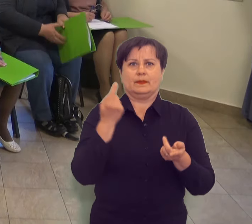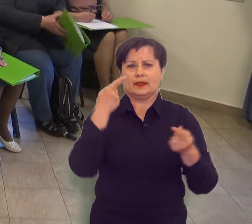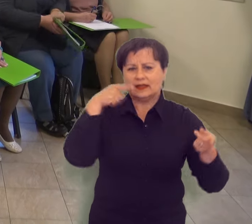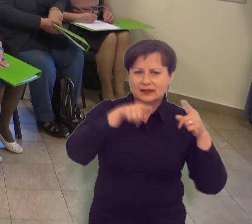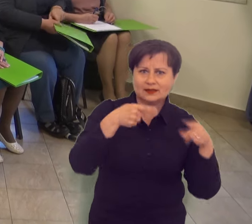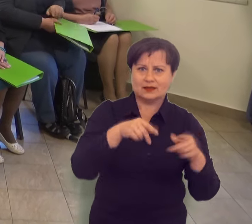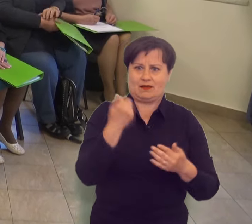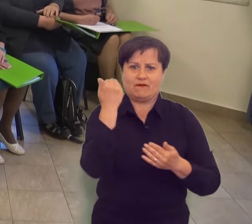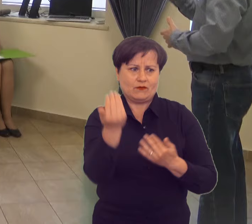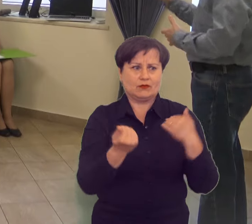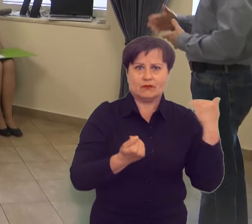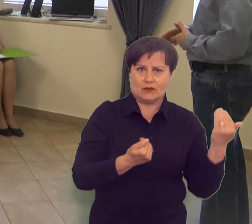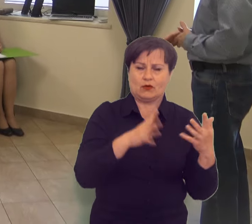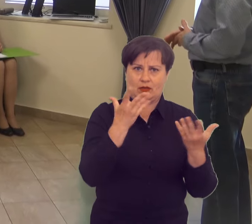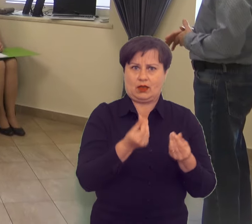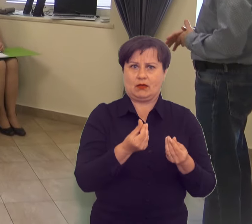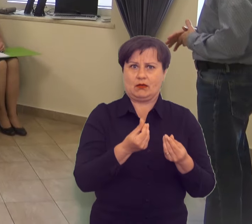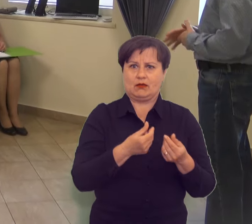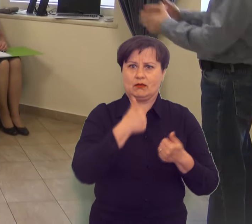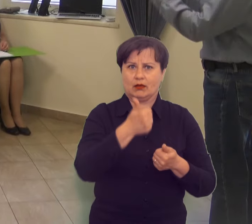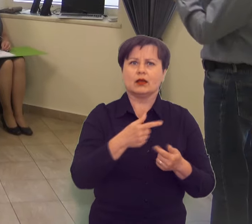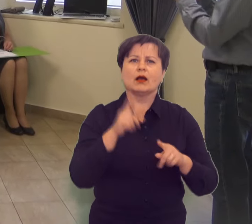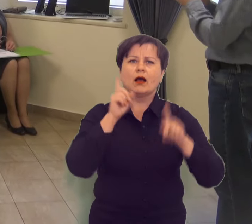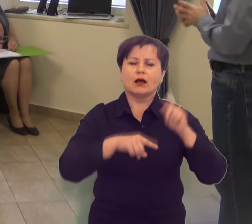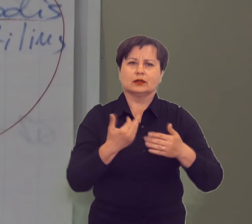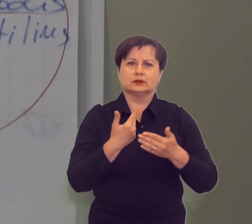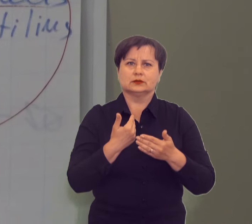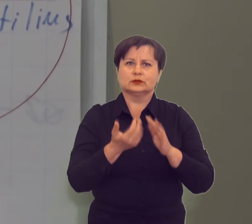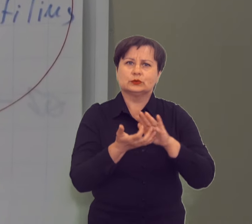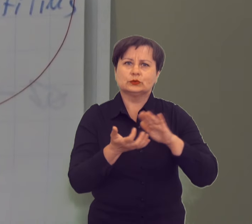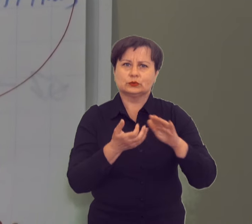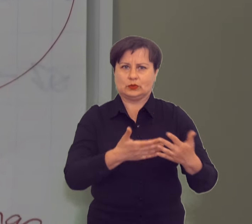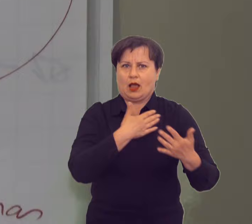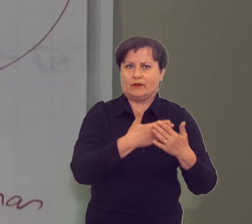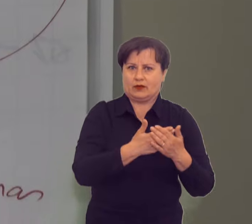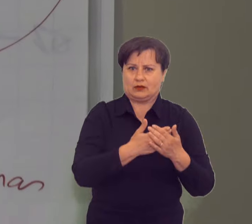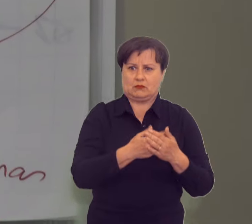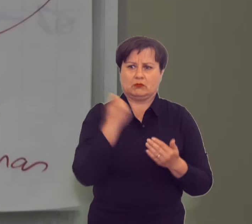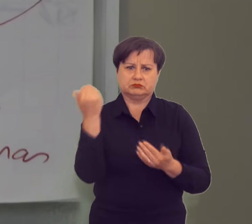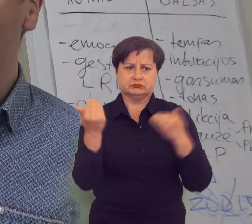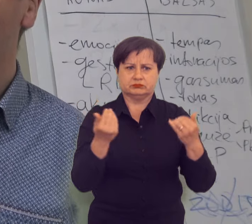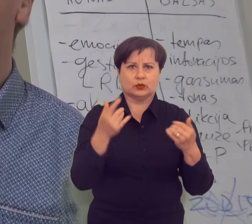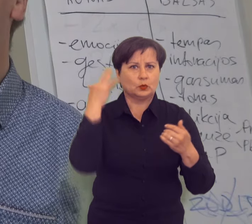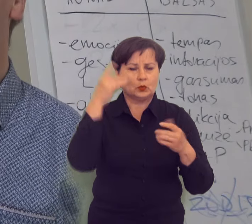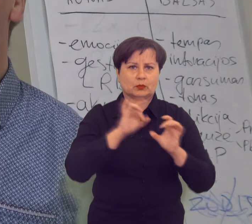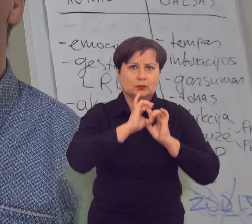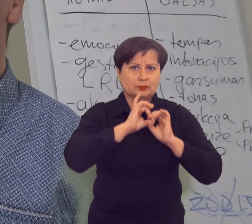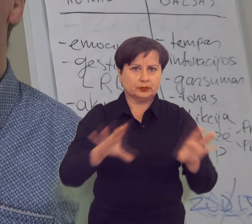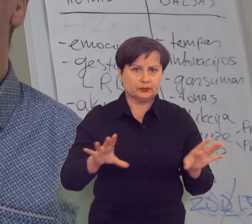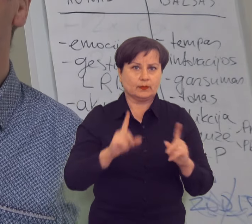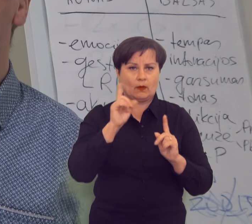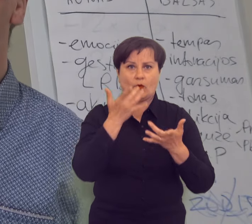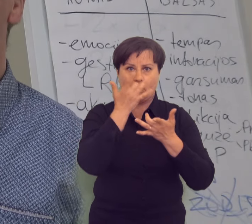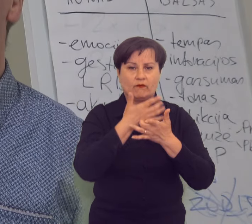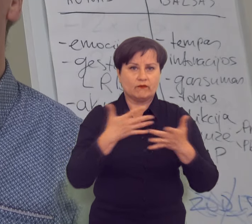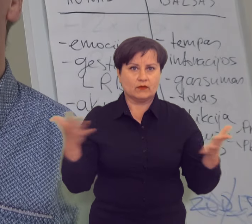čia yra gerai. Tik tai kartais trūksta to efektyvumo, kartais trūksta, kad vienas mano vienaip, kitas mano kitaip. O viešas